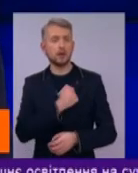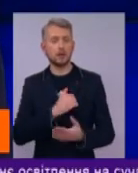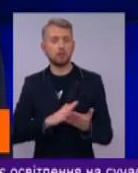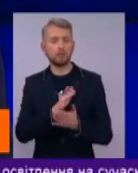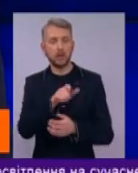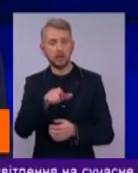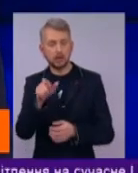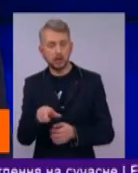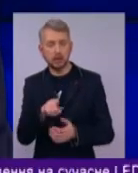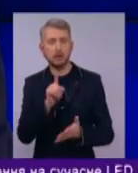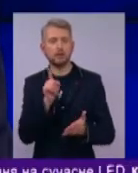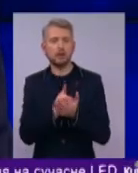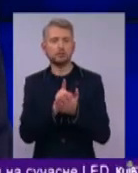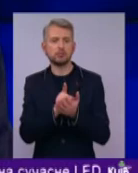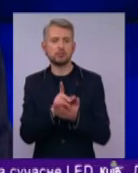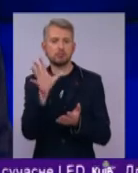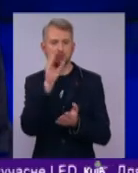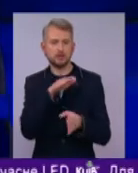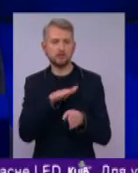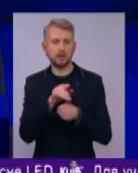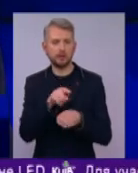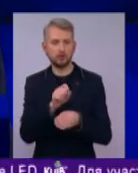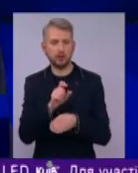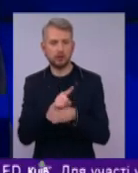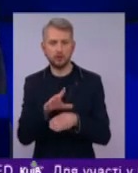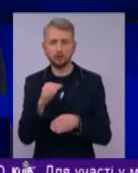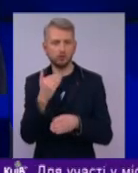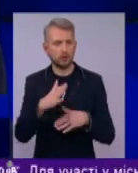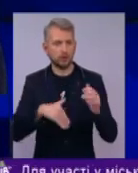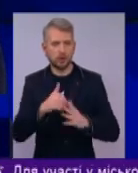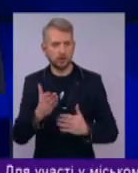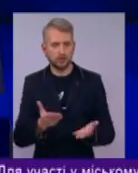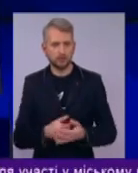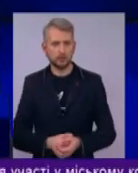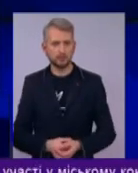політики повинні справитися з цією задачею. Все в їх руках.